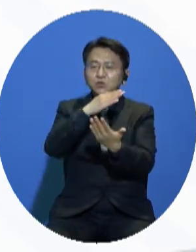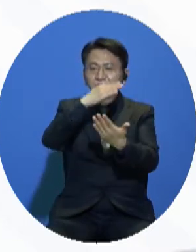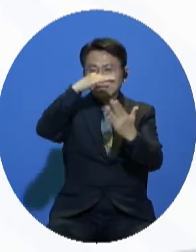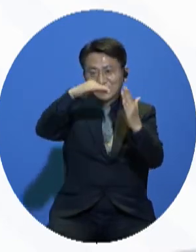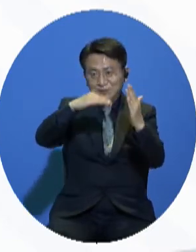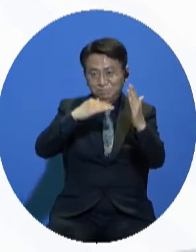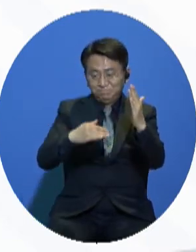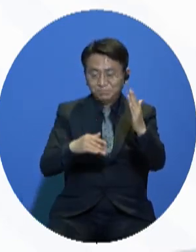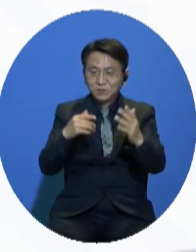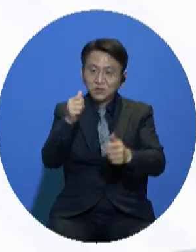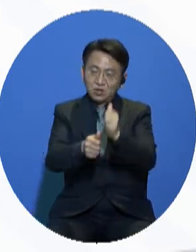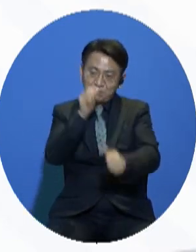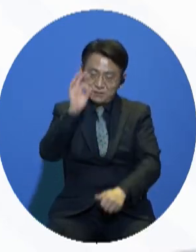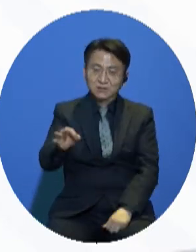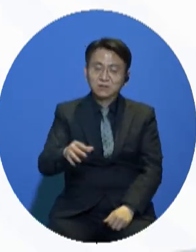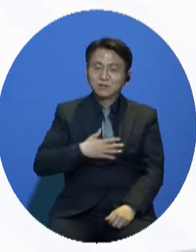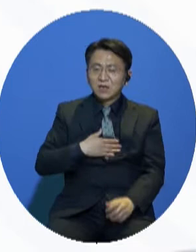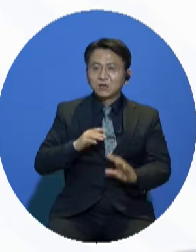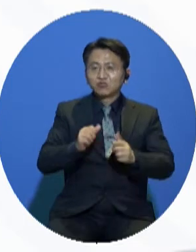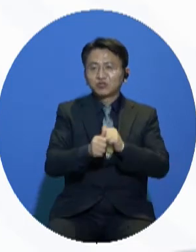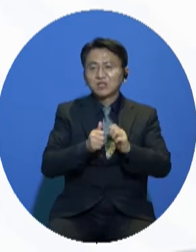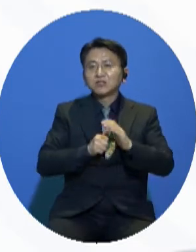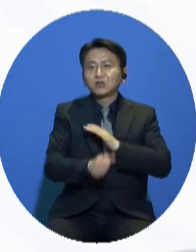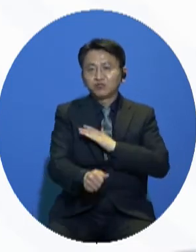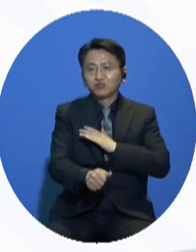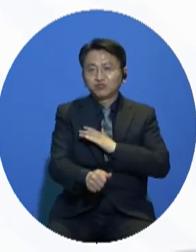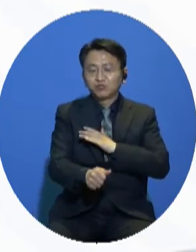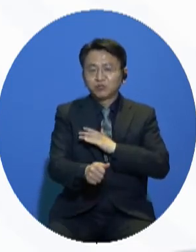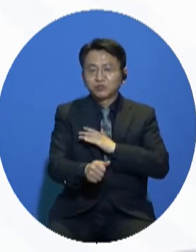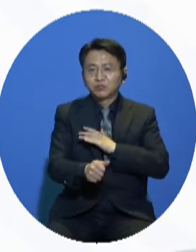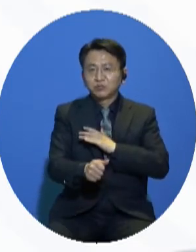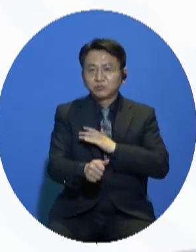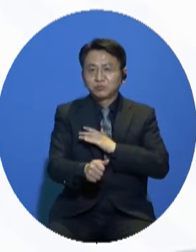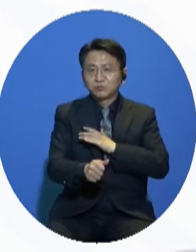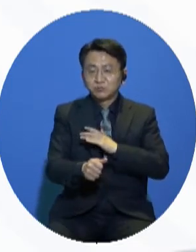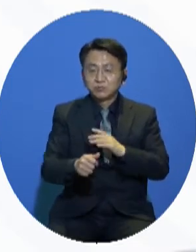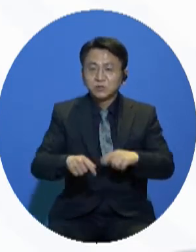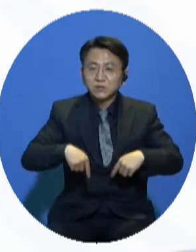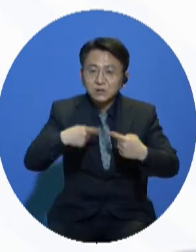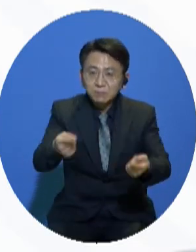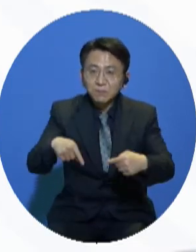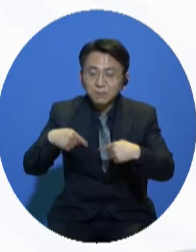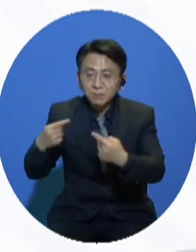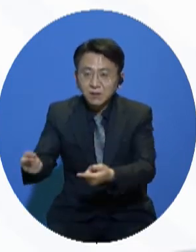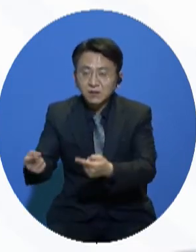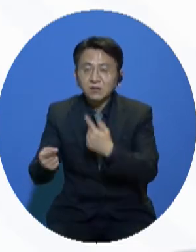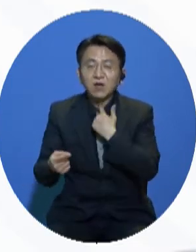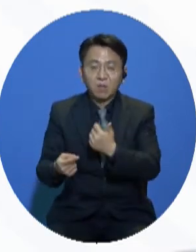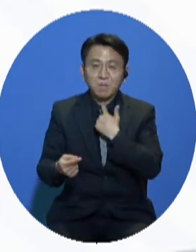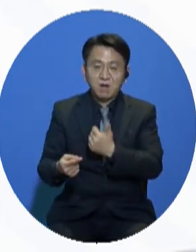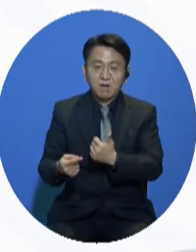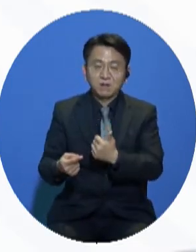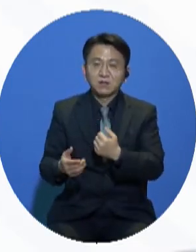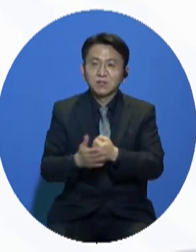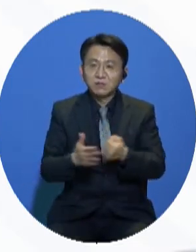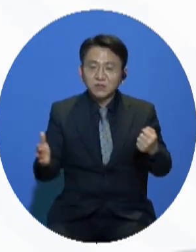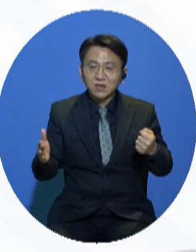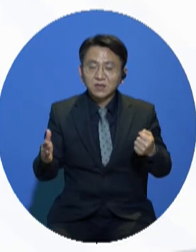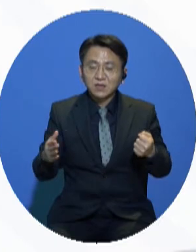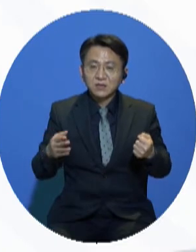그래서 제가 이미 육상 선수로서 많이 경기에 참여한 경험이 있기 때문에